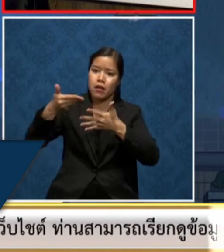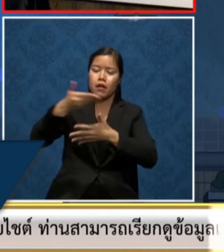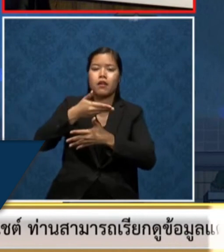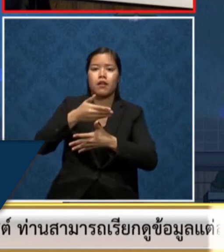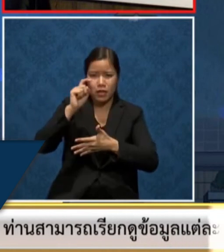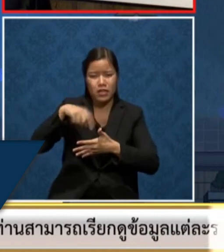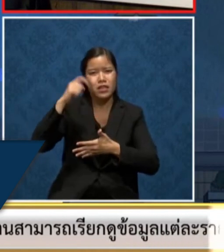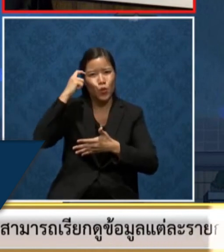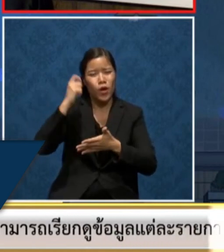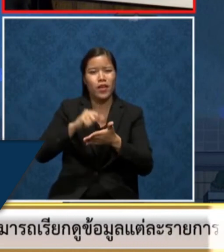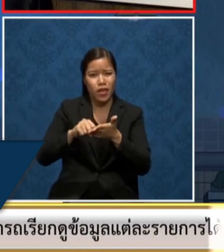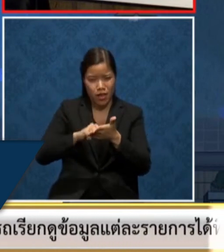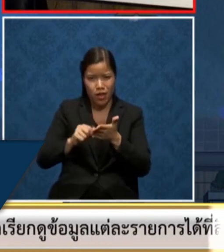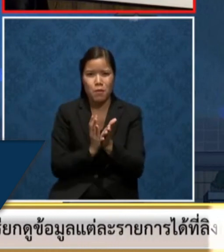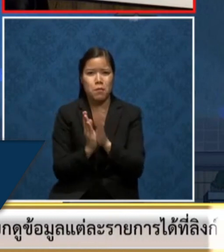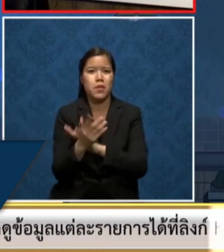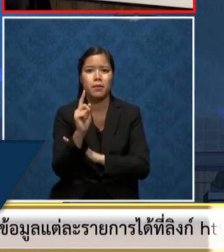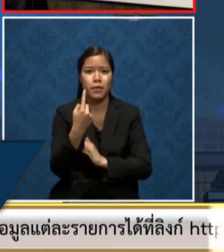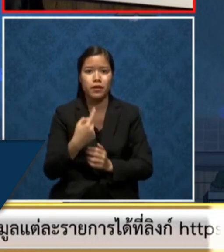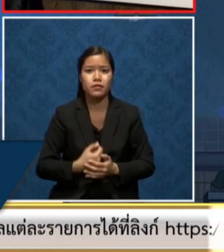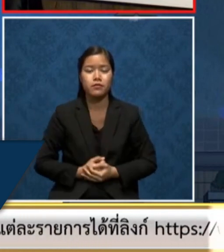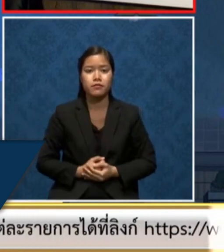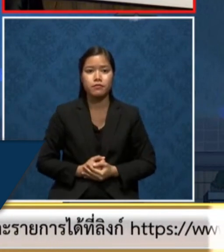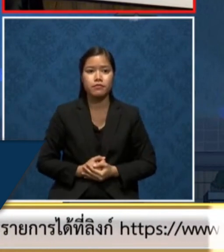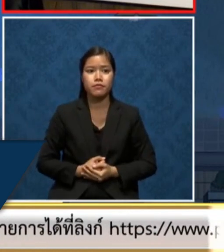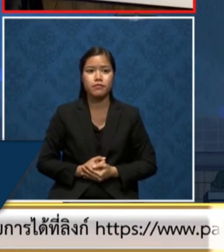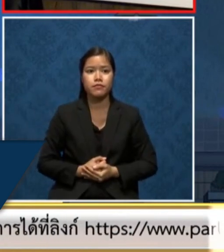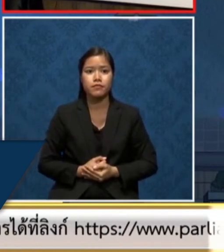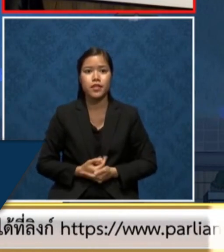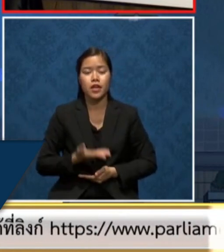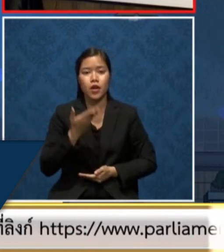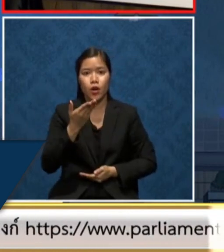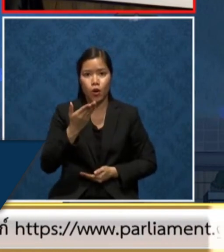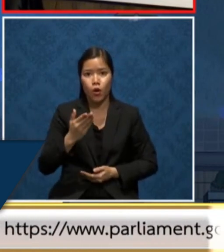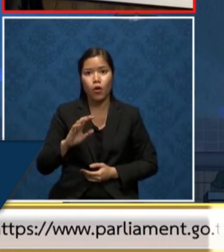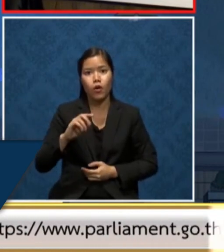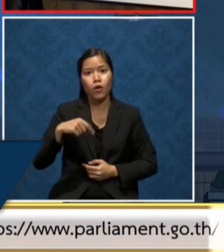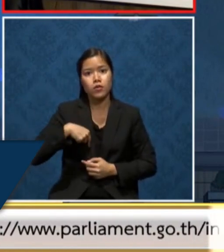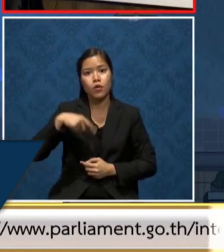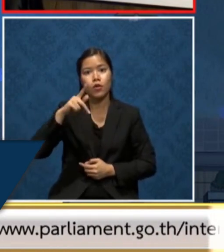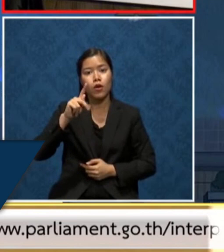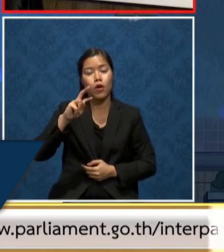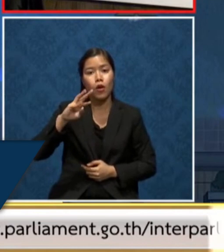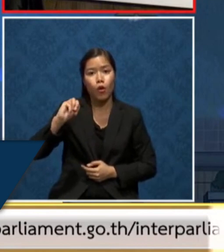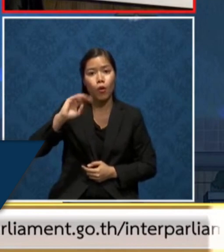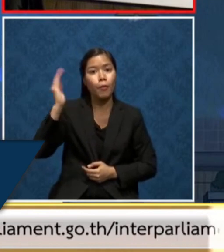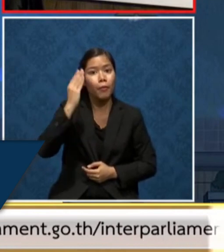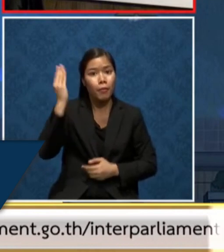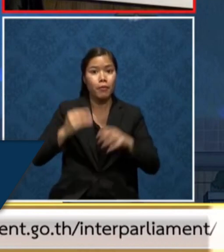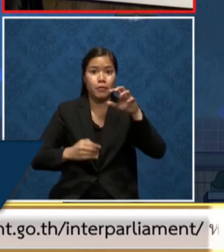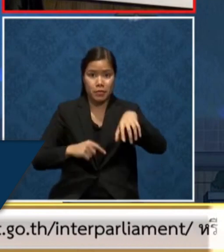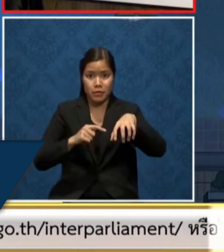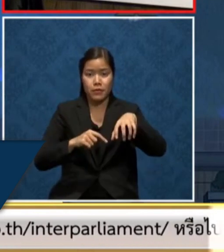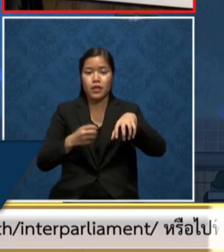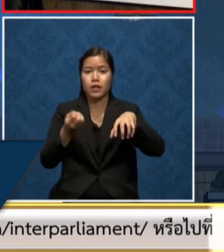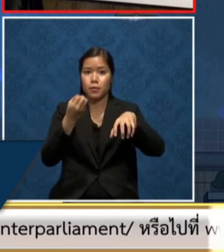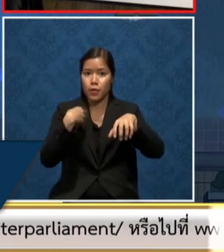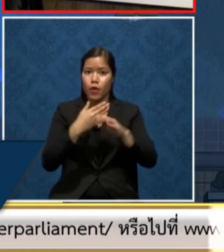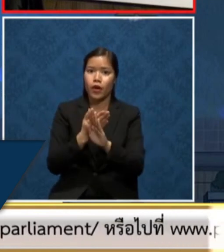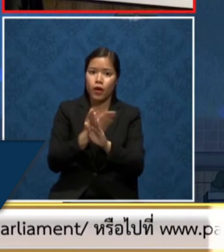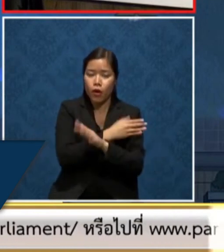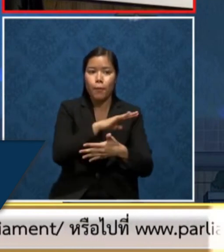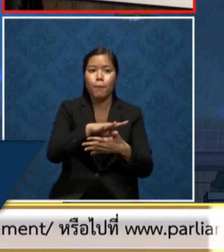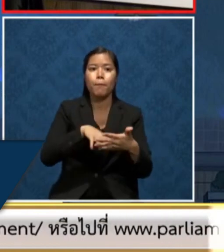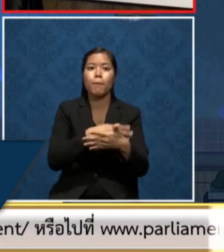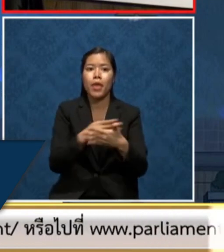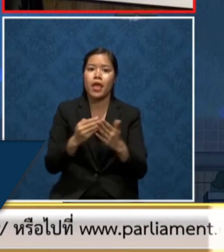้วถทจะแ้ปัหานี้อย่จริต่อมาการดชกัเสนอว่ากลมอุตุ นิยมวิทยา ให้มีการพยากรณากาศนำเสนอแพท